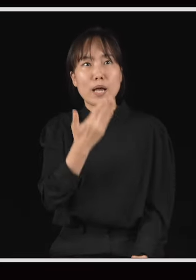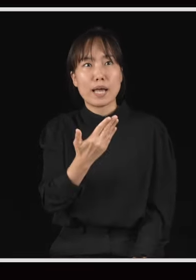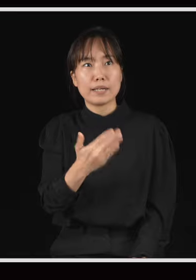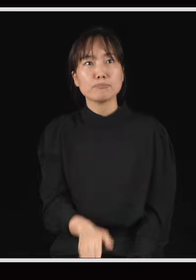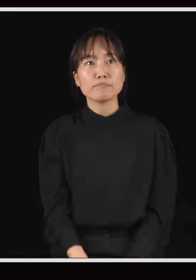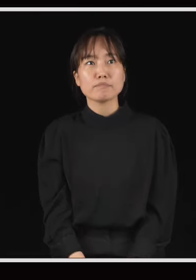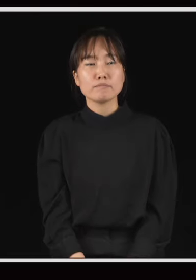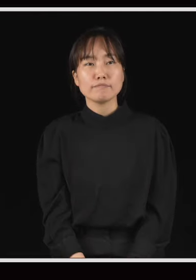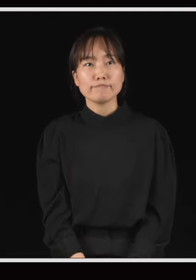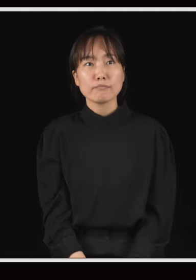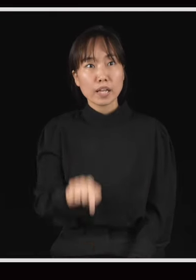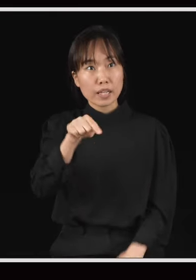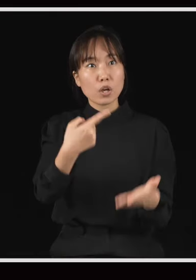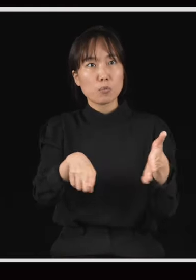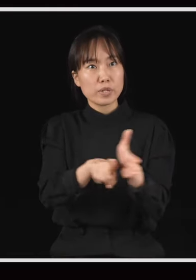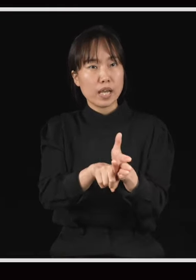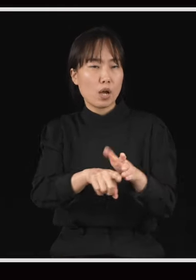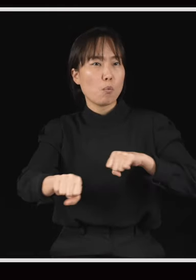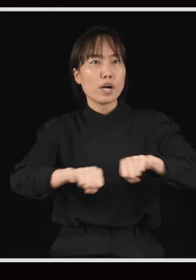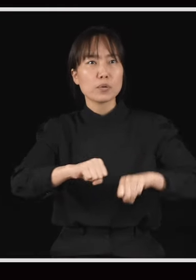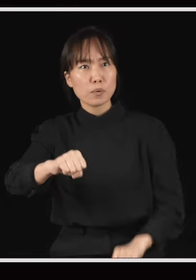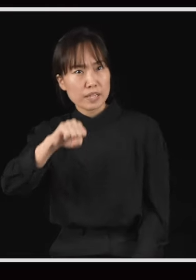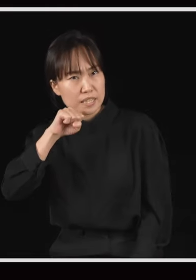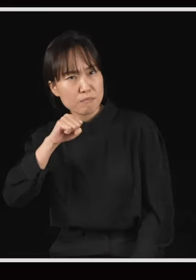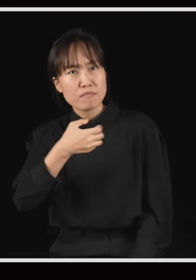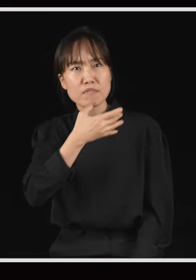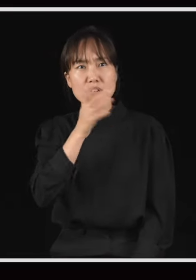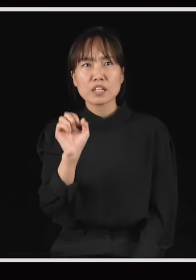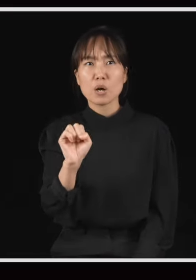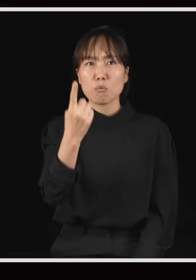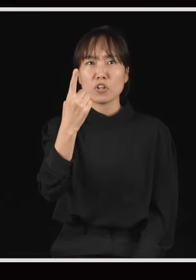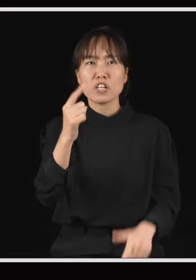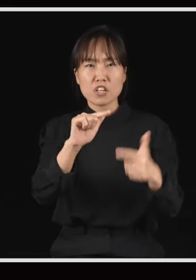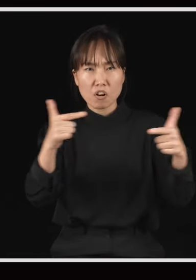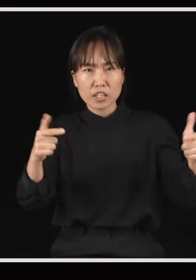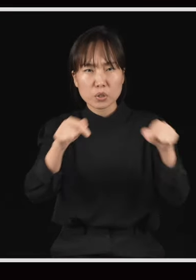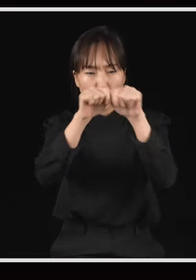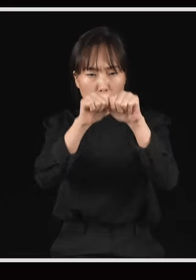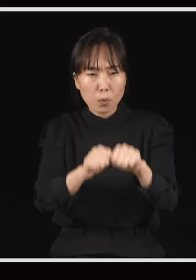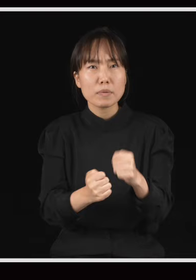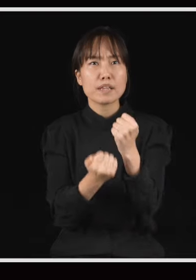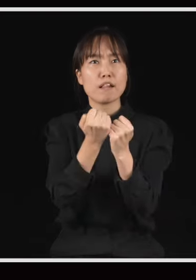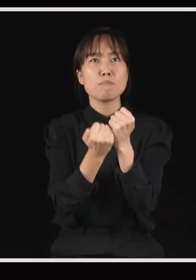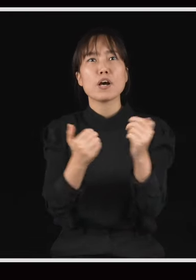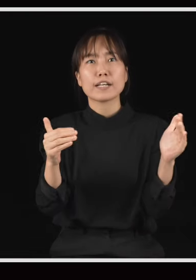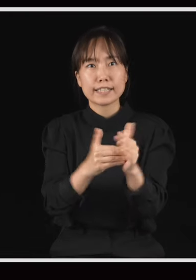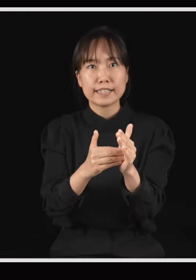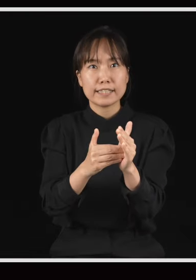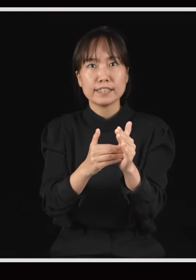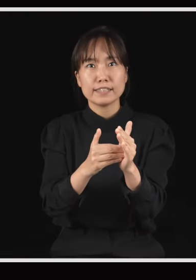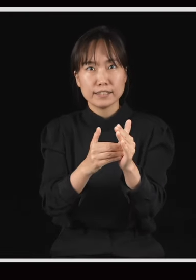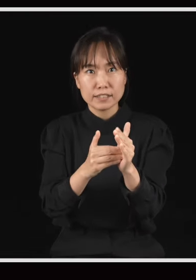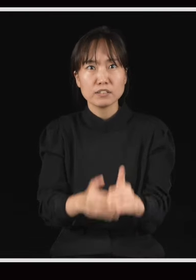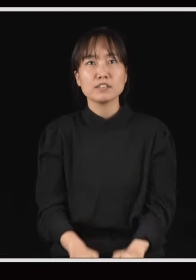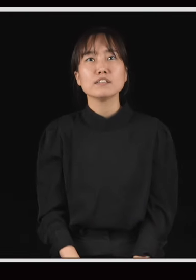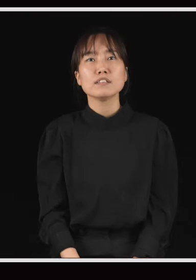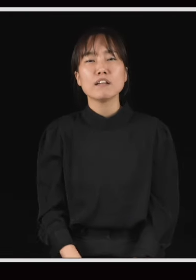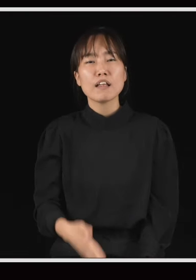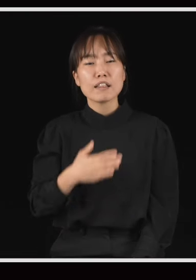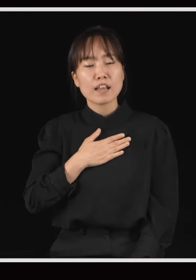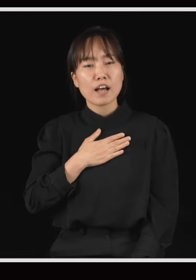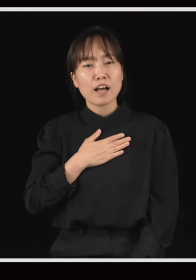때문에 그 구구절절 내재 역량과 노쇠를 구성하는 변수와 이런 것들 다 설명을 드리고 별로 이렇게 식상하실